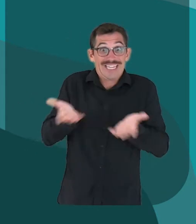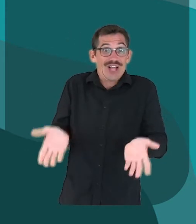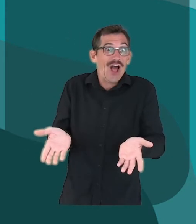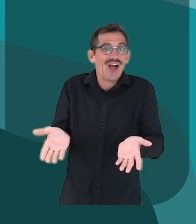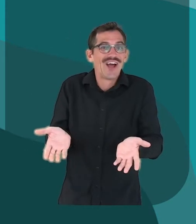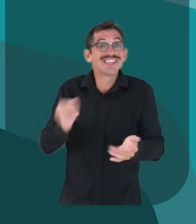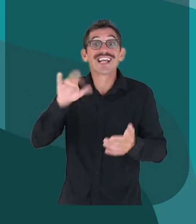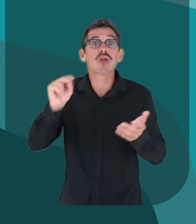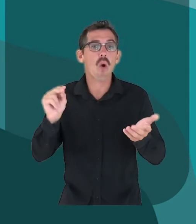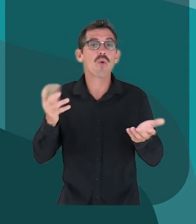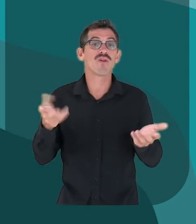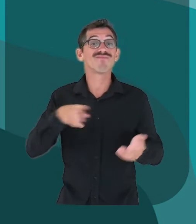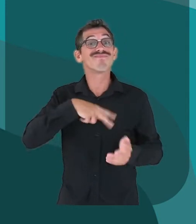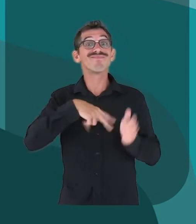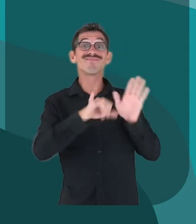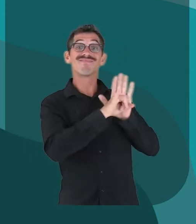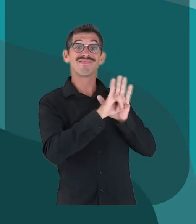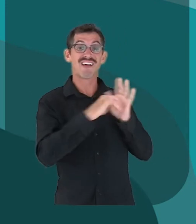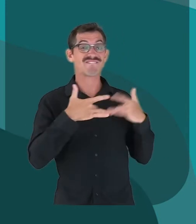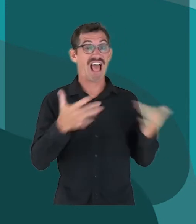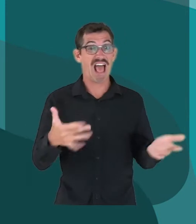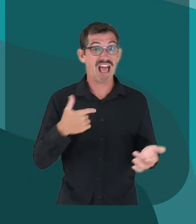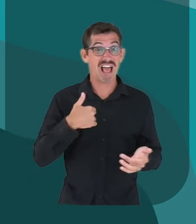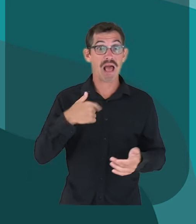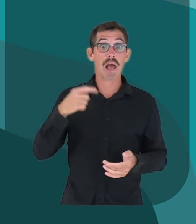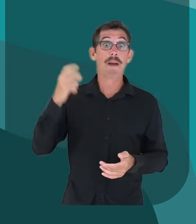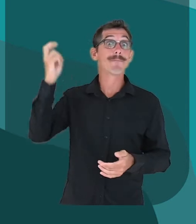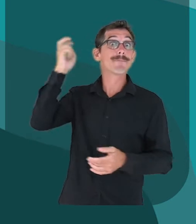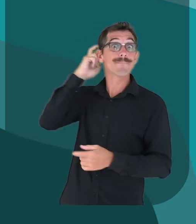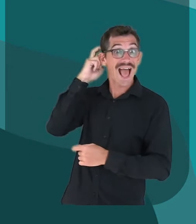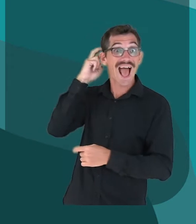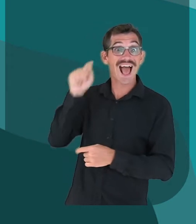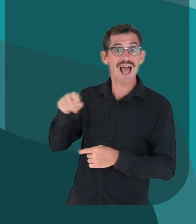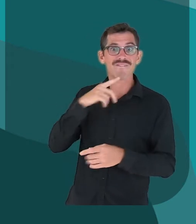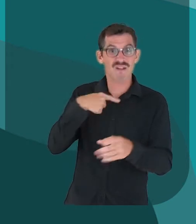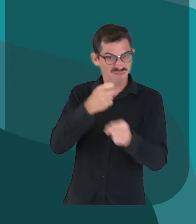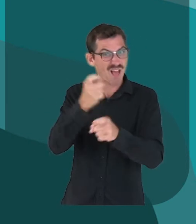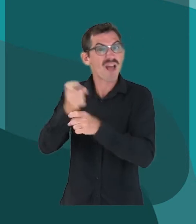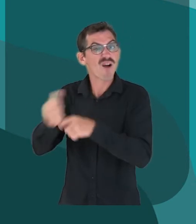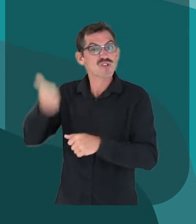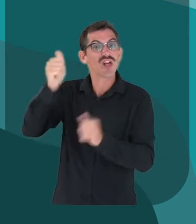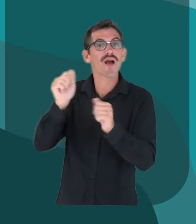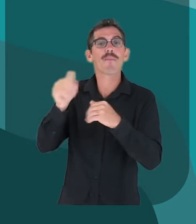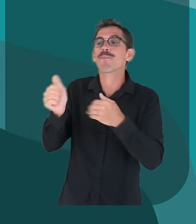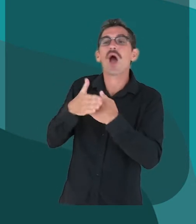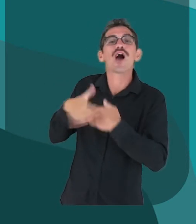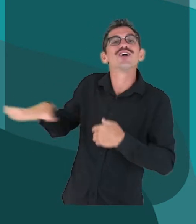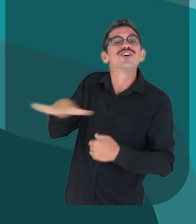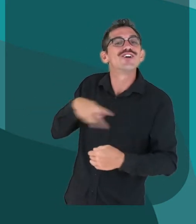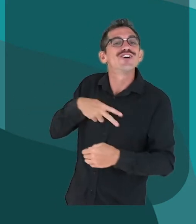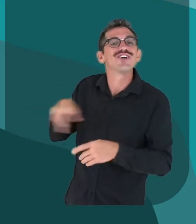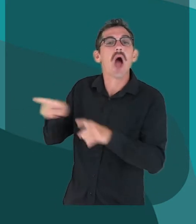de là. Sinon, au niveau de l'identité, je t'avoue que l'implant cochléaire, je fais beaucoup de blagues avec